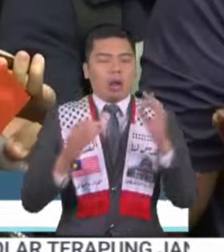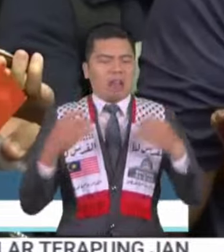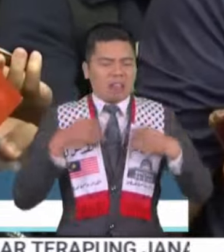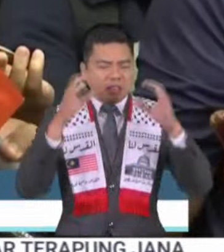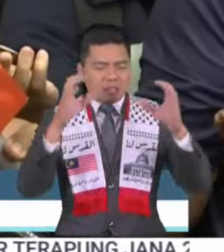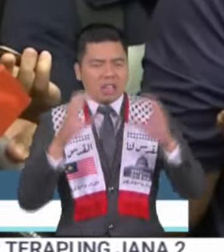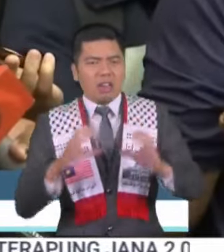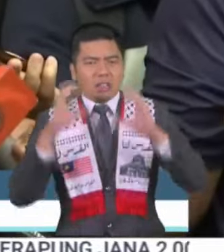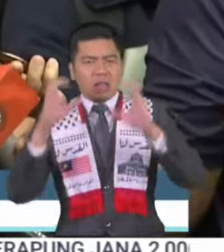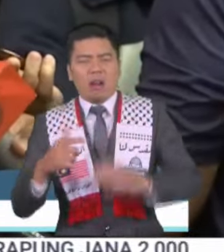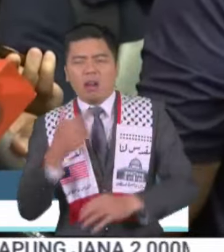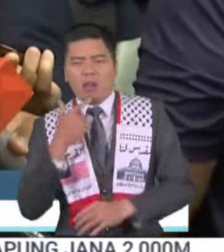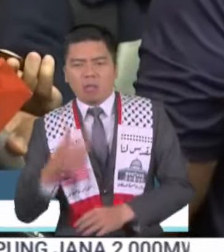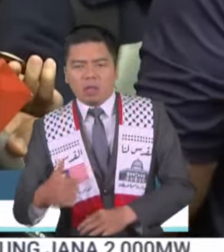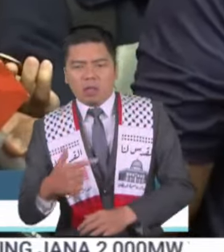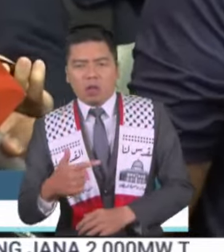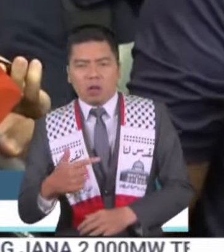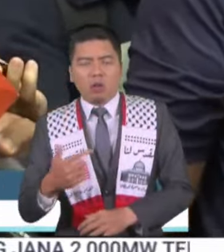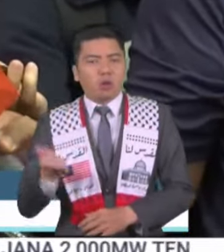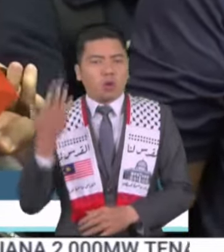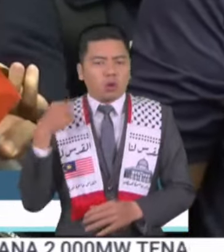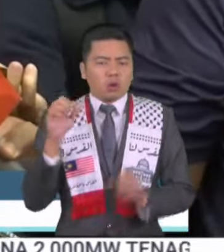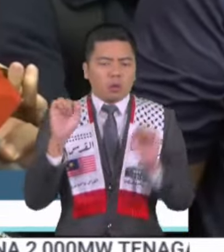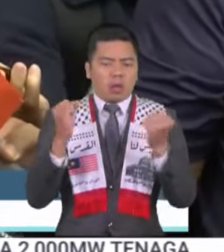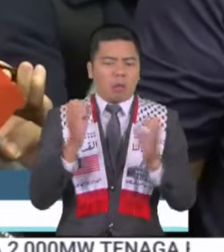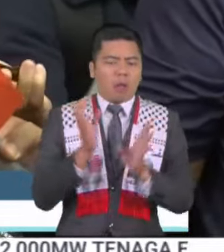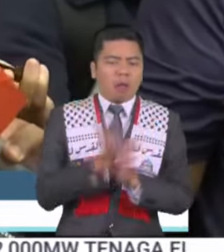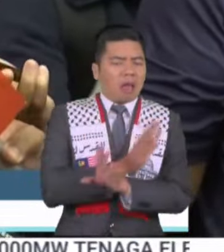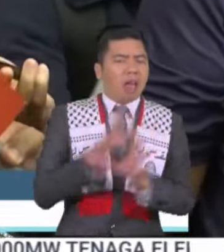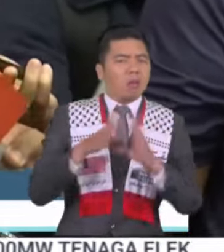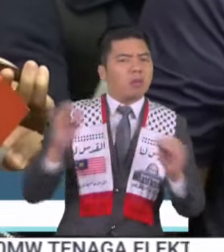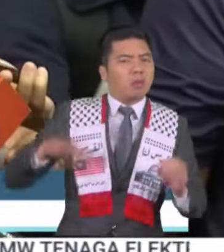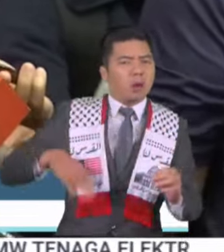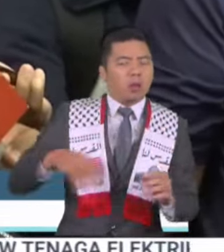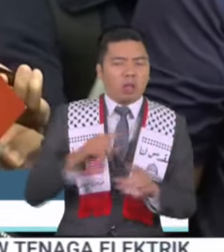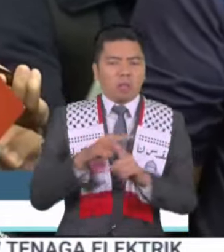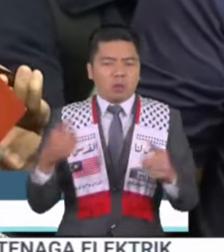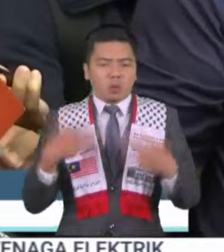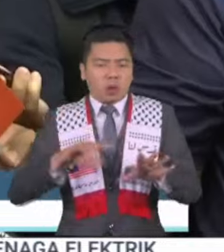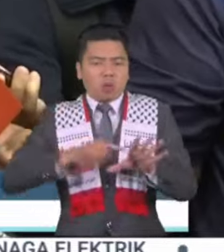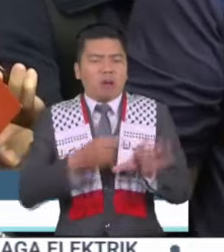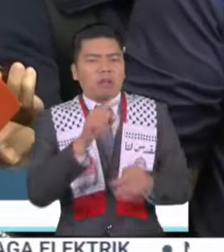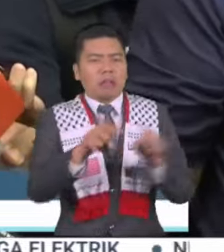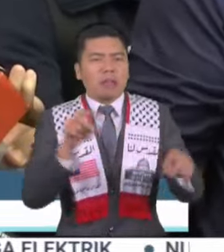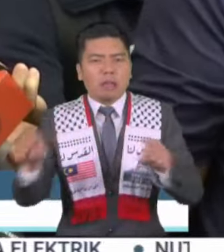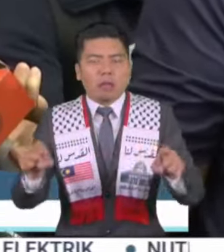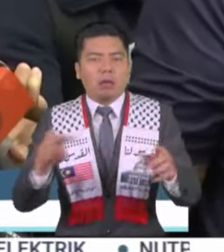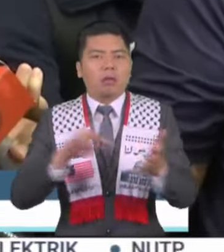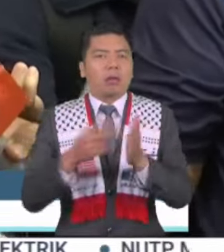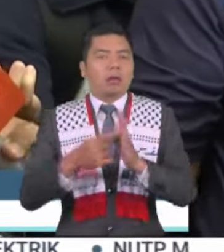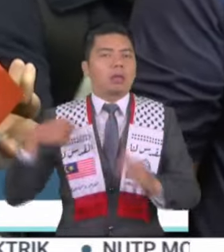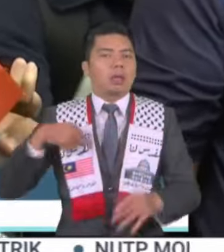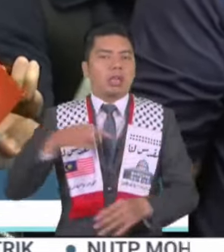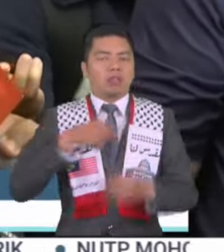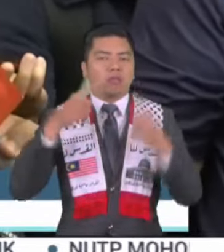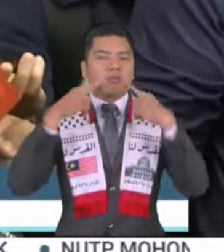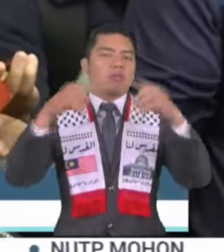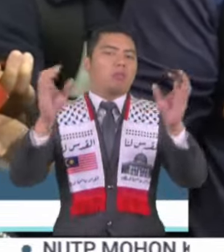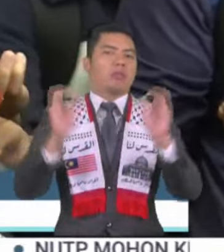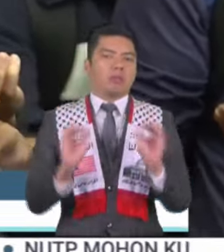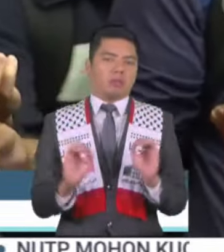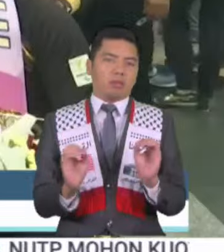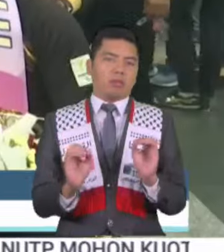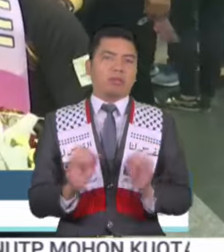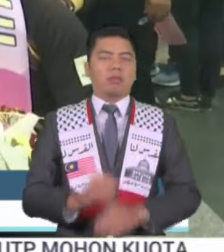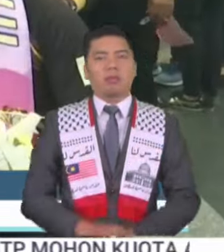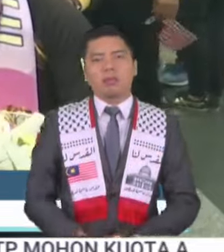lama, belum habis sukan sudah menuding jari, maka kita akan melangkah ke belakanglah kita dalam arena sukan ini.